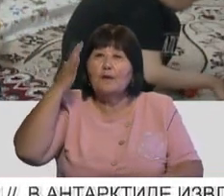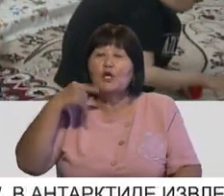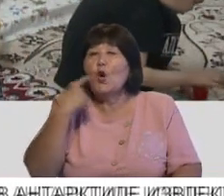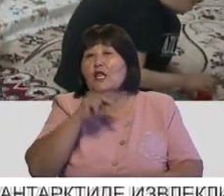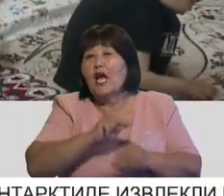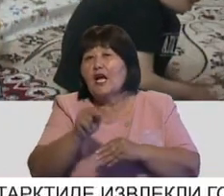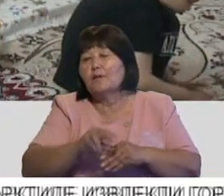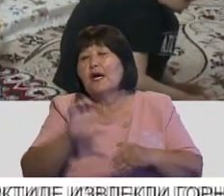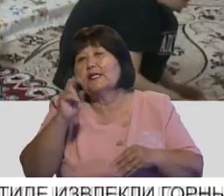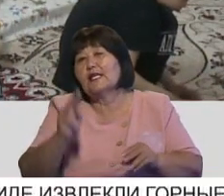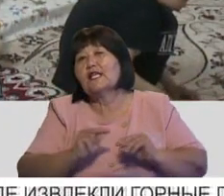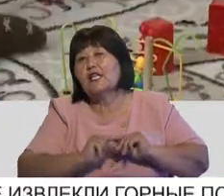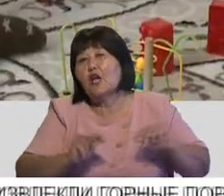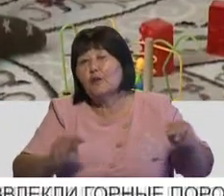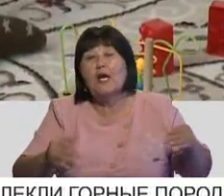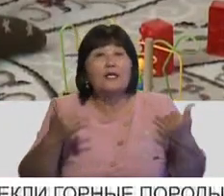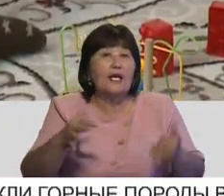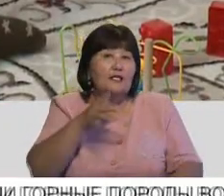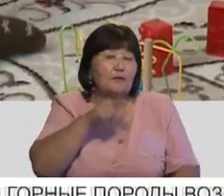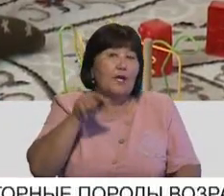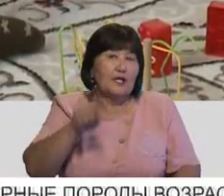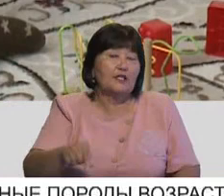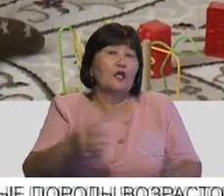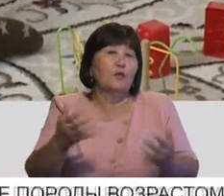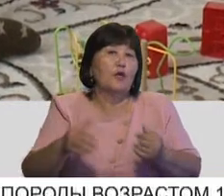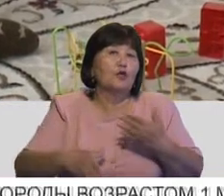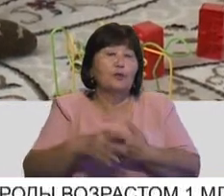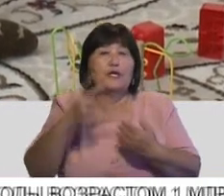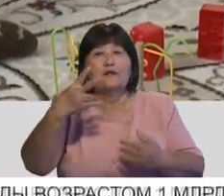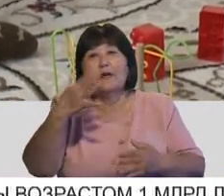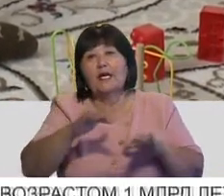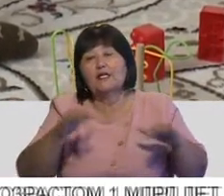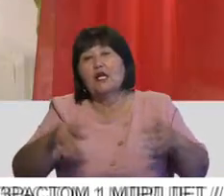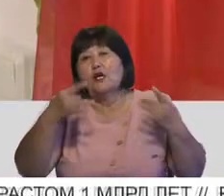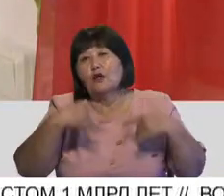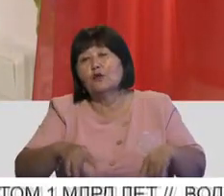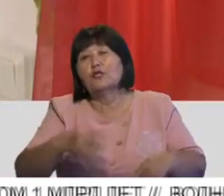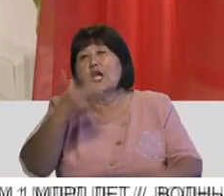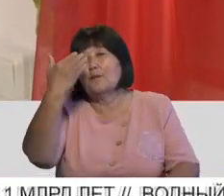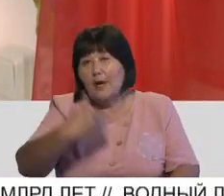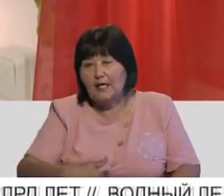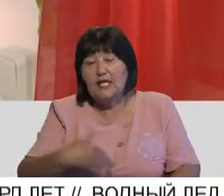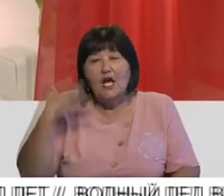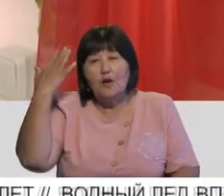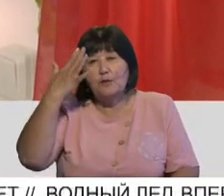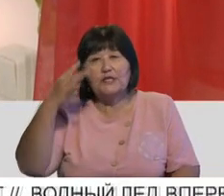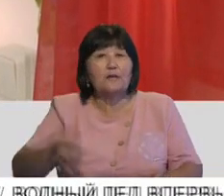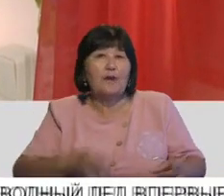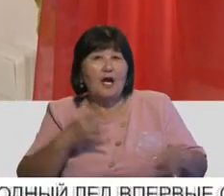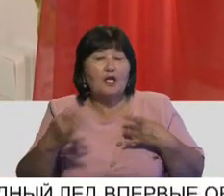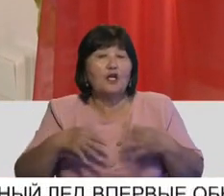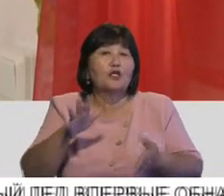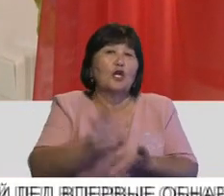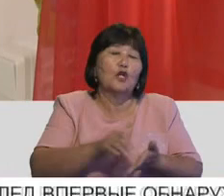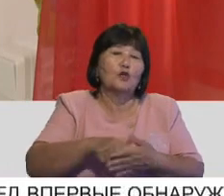логопеды и социальные педагоги в настоящее время здесь получают помощь 25 детей с врождённым параличи психическими расстройствами